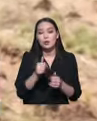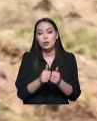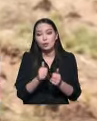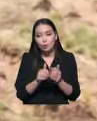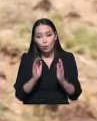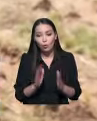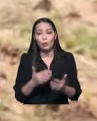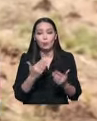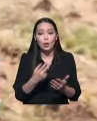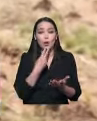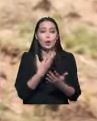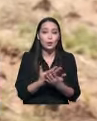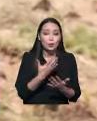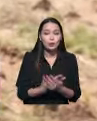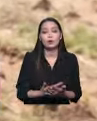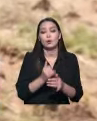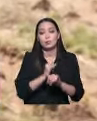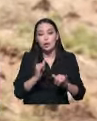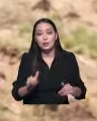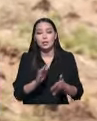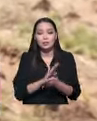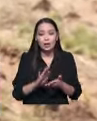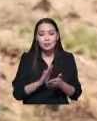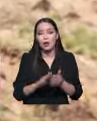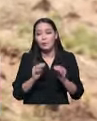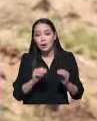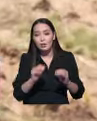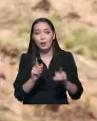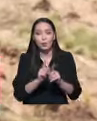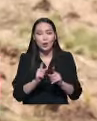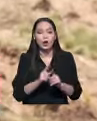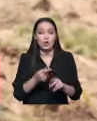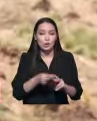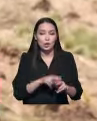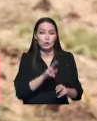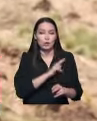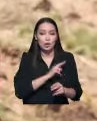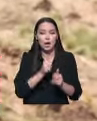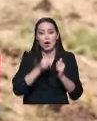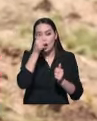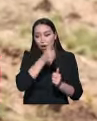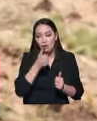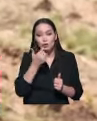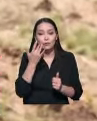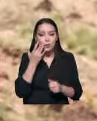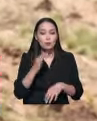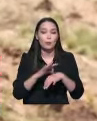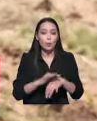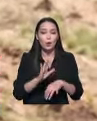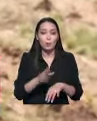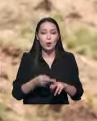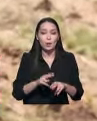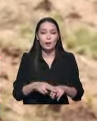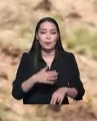аудандарымызды көркейтіп, абаттандырып, тазартып дегендей. Осы да жұмыстар жыл сайын өтеді. Себебі бізге осы